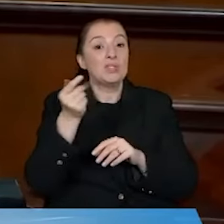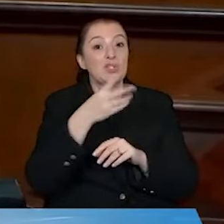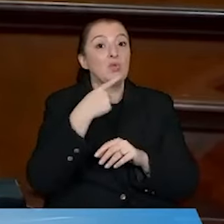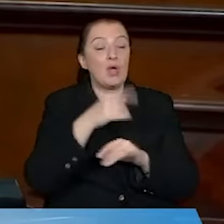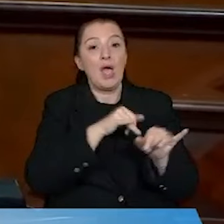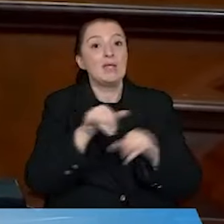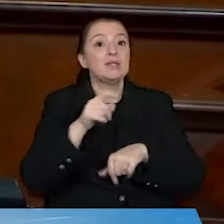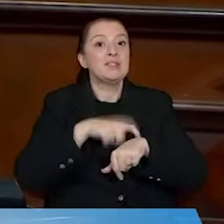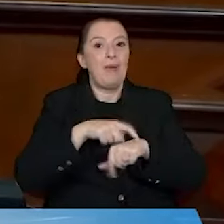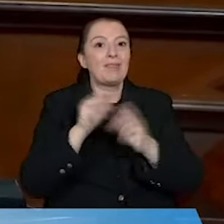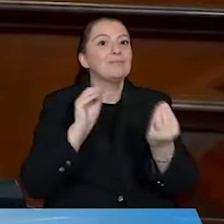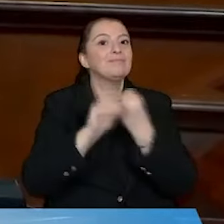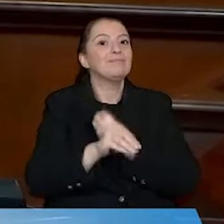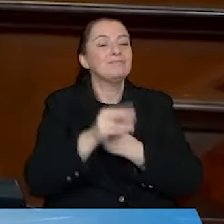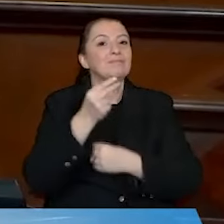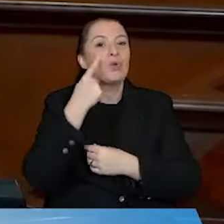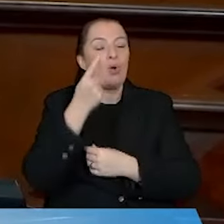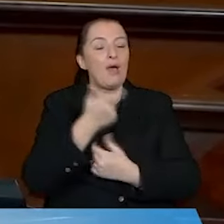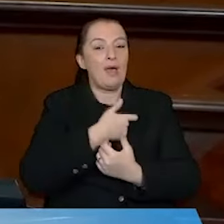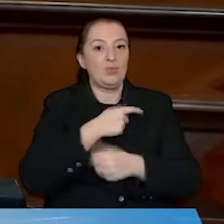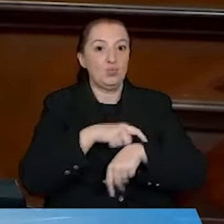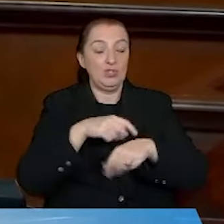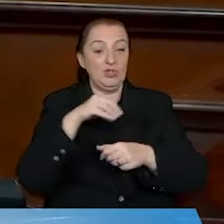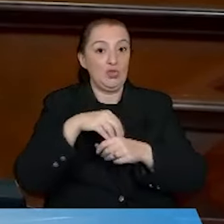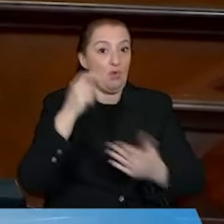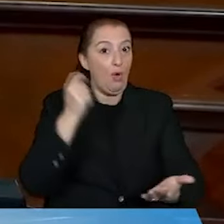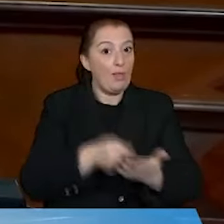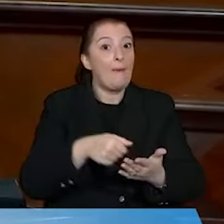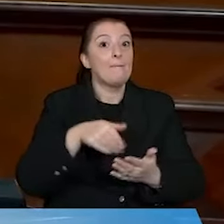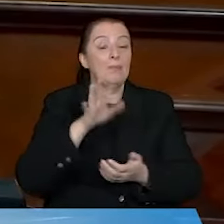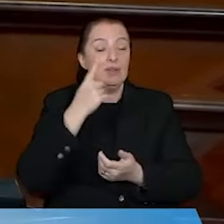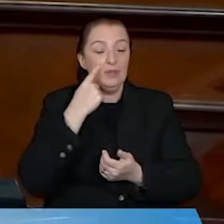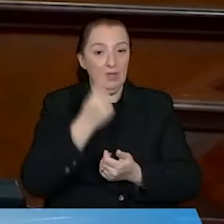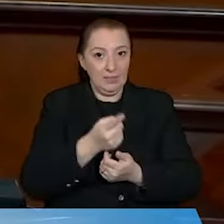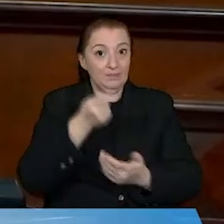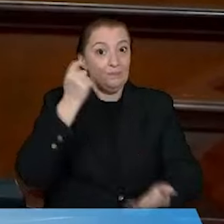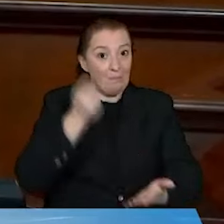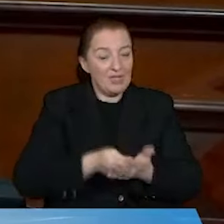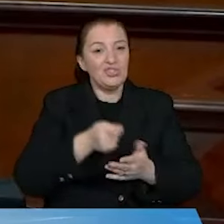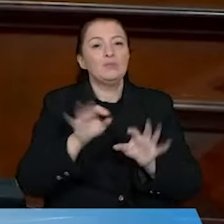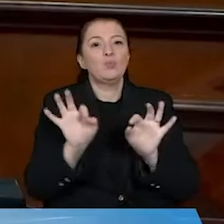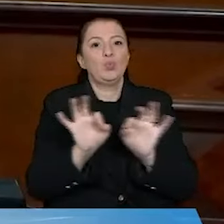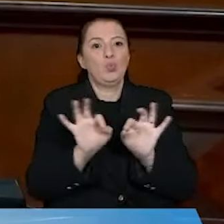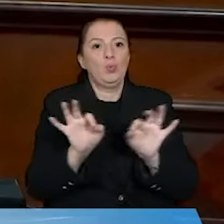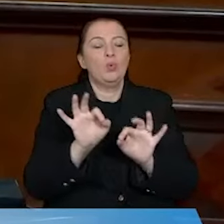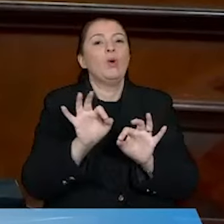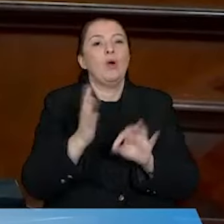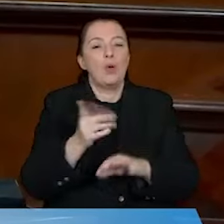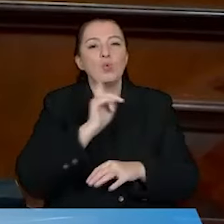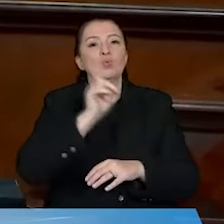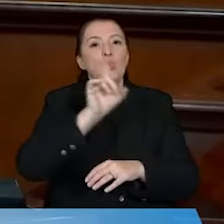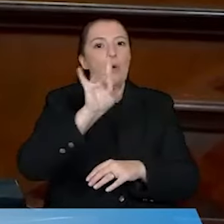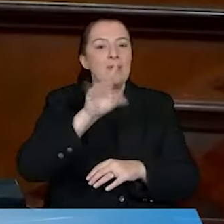aynı zamanda ecri misil bedellerinin yasal süresi içerisinde ödenmemesine rağmen peşin ödenmiş gibi gösterilerek